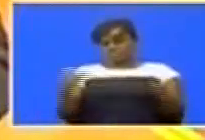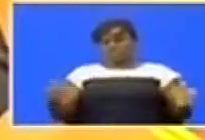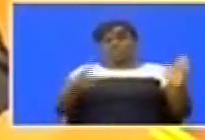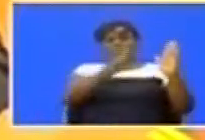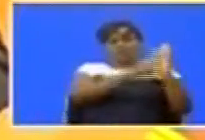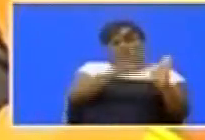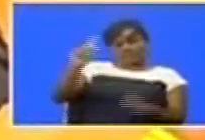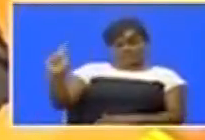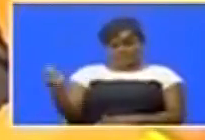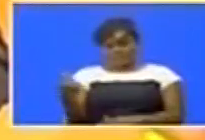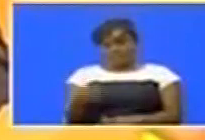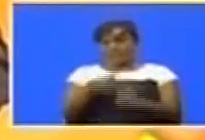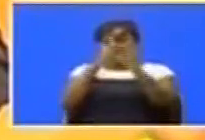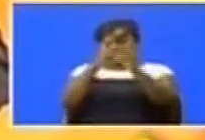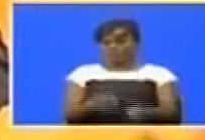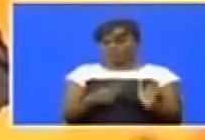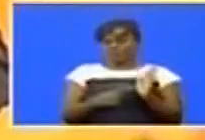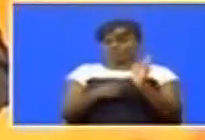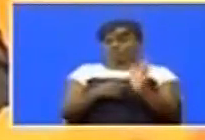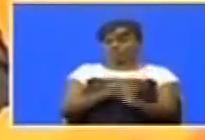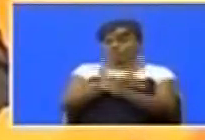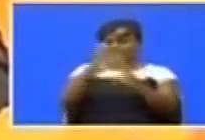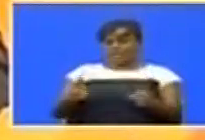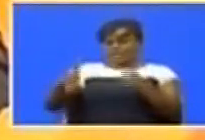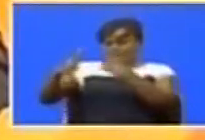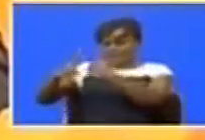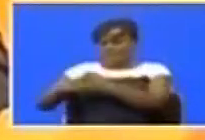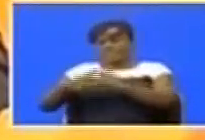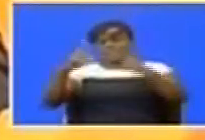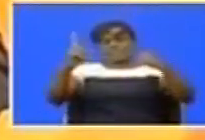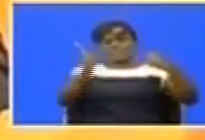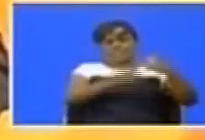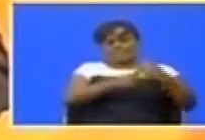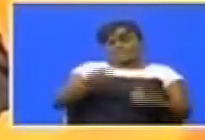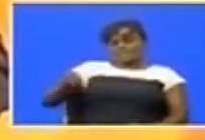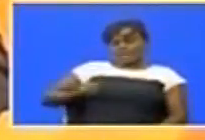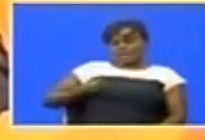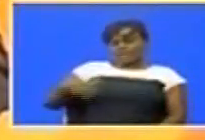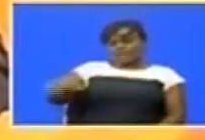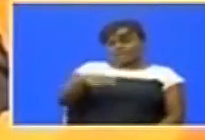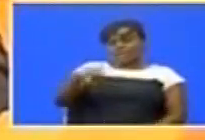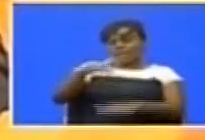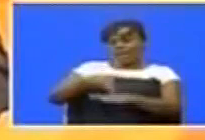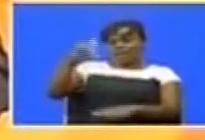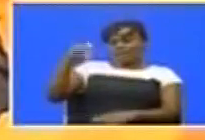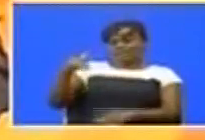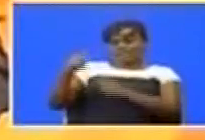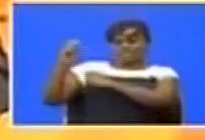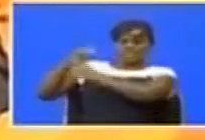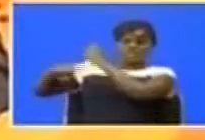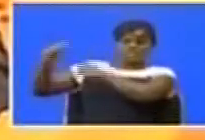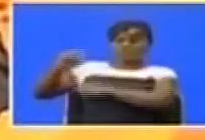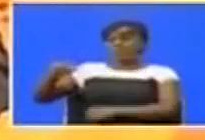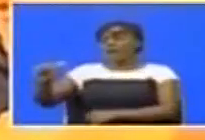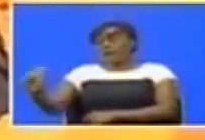sheria za Kenya. Ripoti zimebaini kuwa asilimia 96 ya wasichana katika eneo hilo huathiriwa na tamaduni hizi, huku